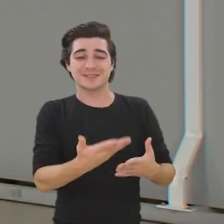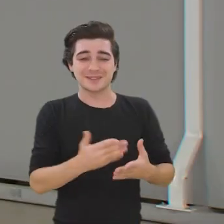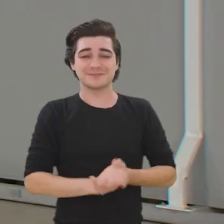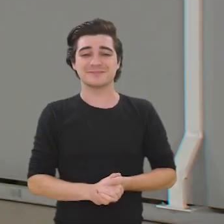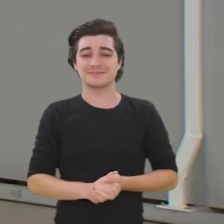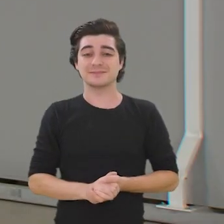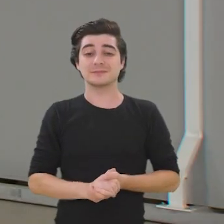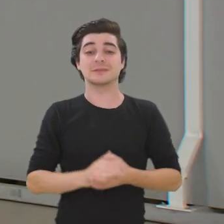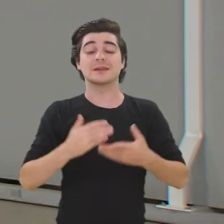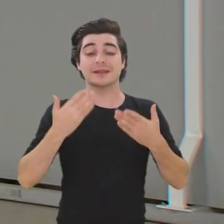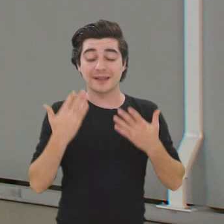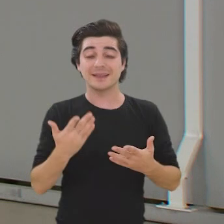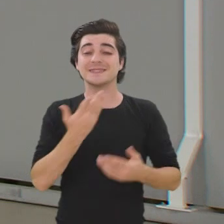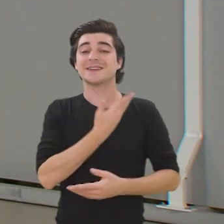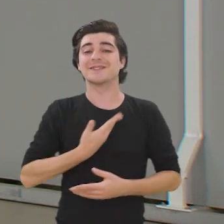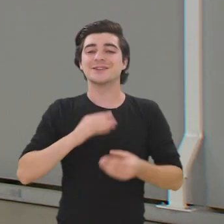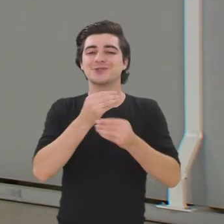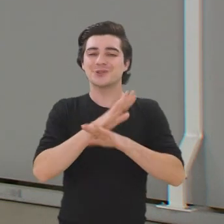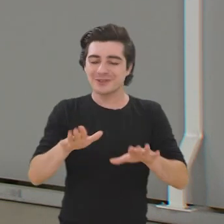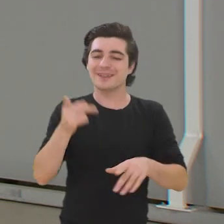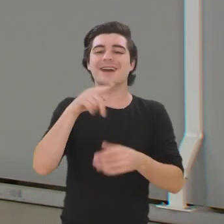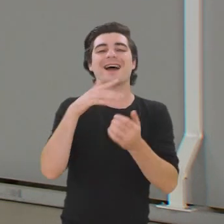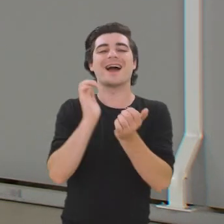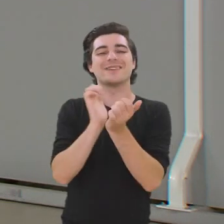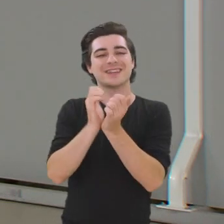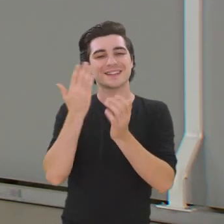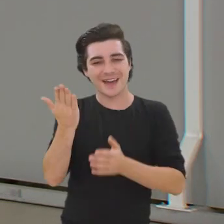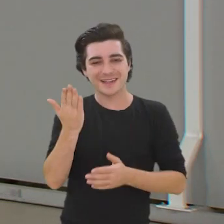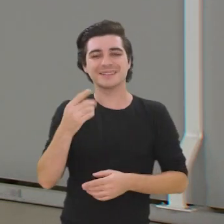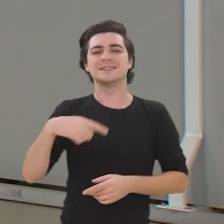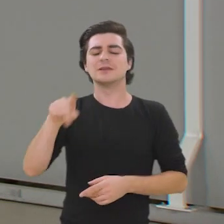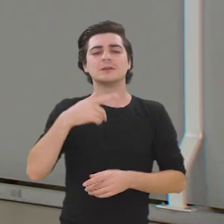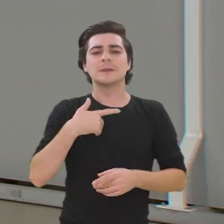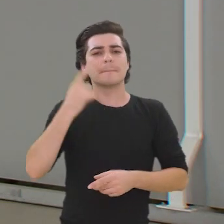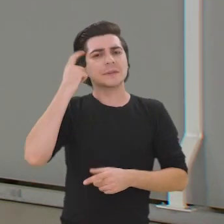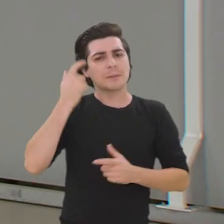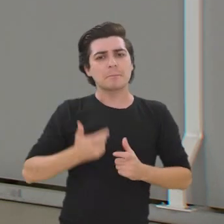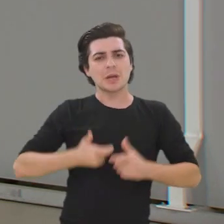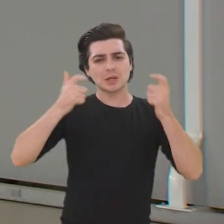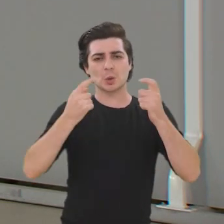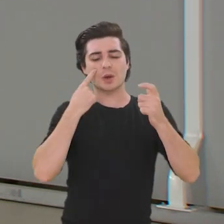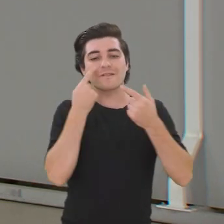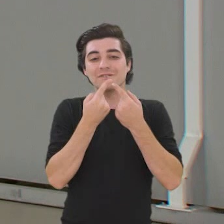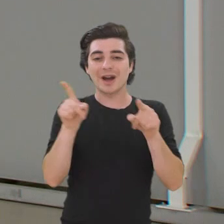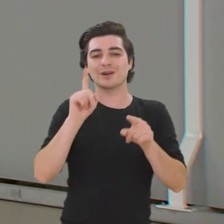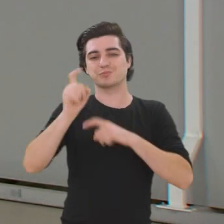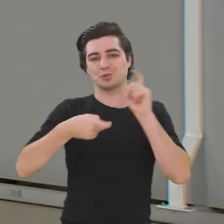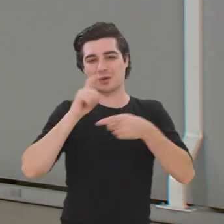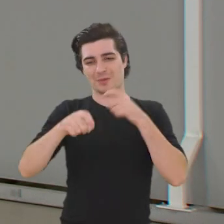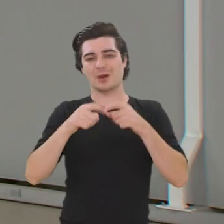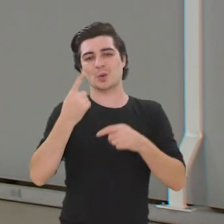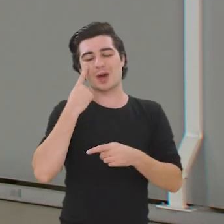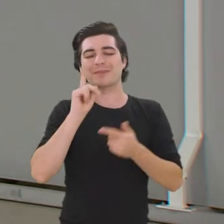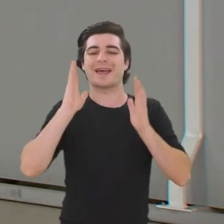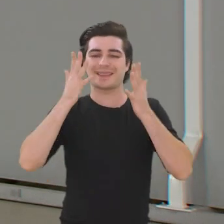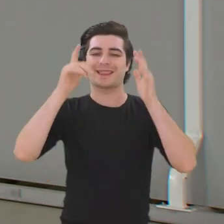ediyorum. Evet sevgili çocuklar ve sayın veliler, sizlere bilişsel beceriler alanında farklı olanı bulmayla